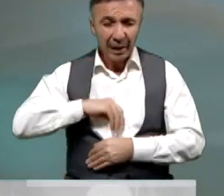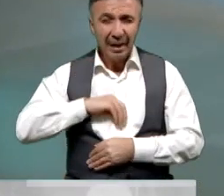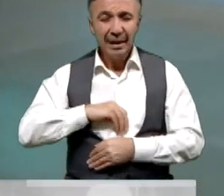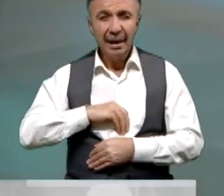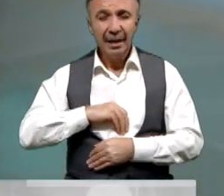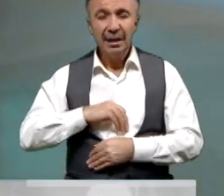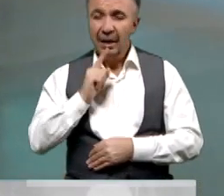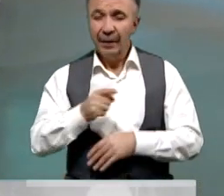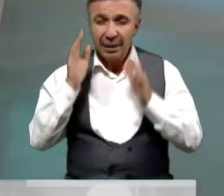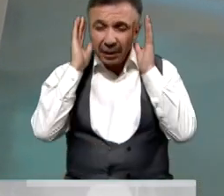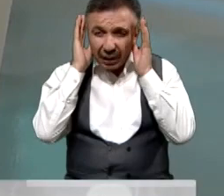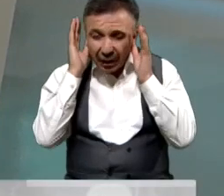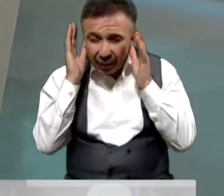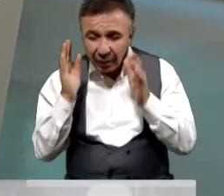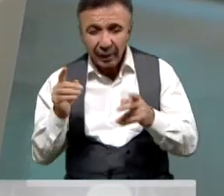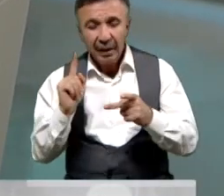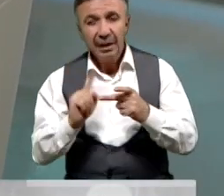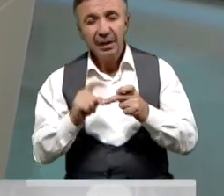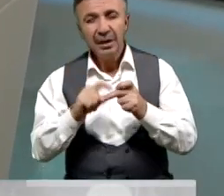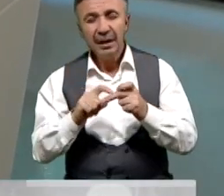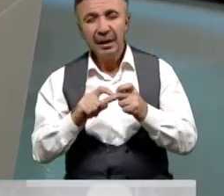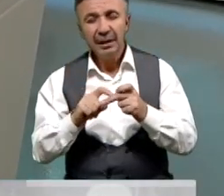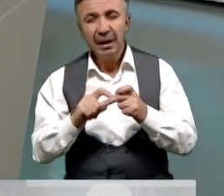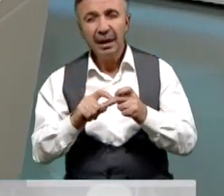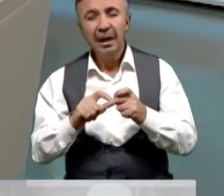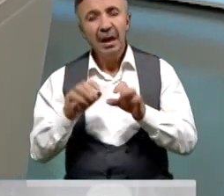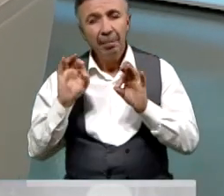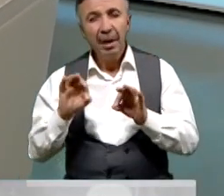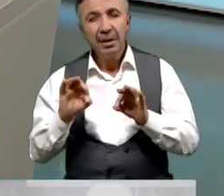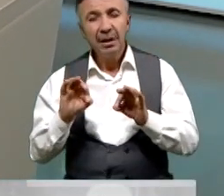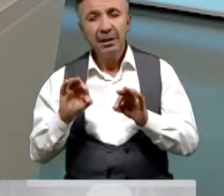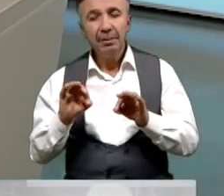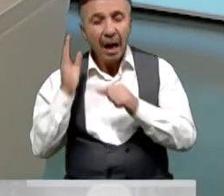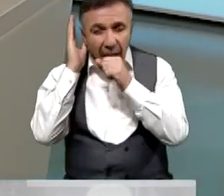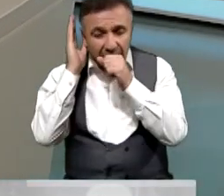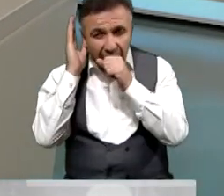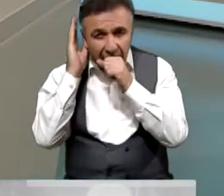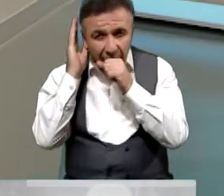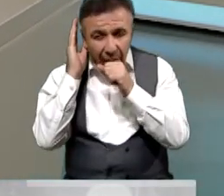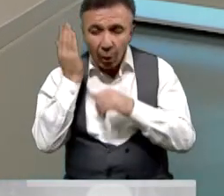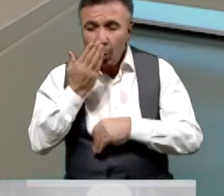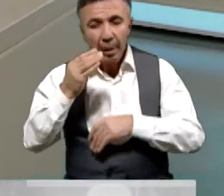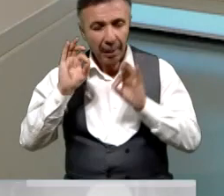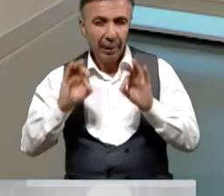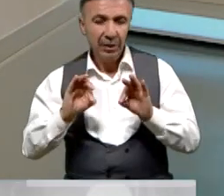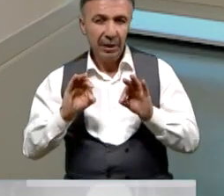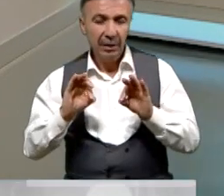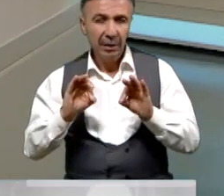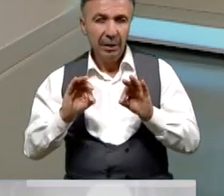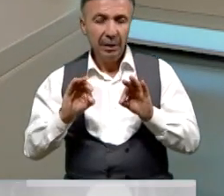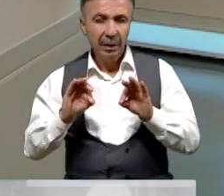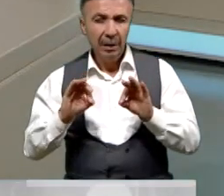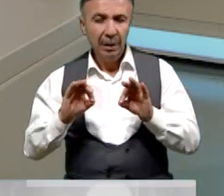diyor ikinci rekatta ezan okunmaya başladı diye not etmiş bu durumda ne yapması gerekir sizden bir tarif ya da Bir çıkar yol